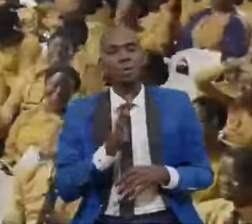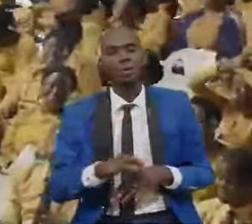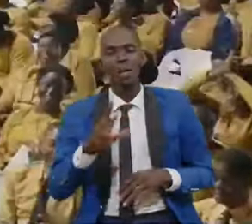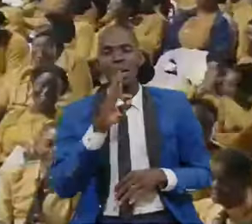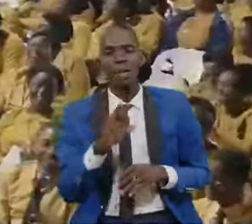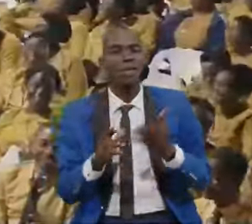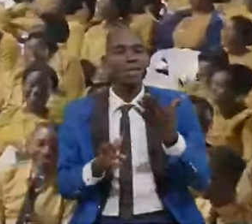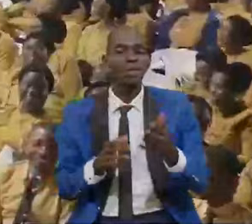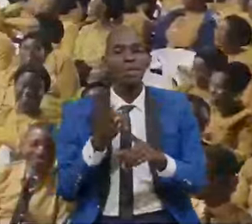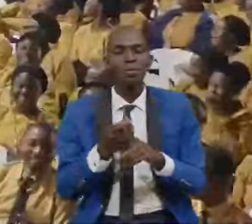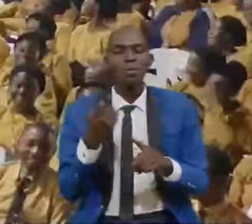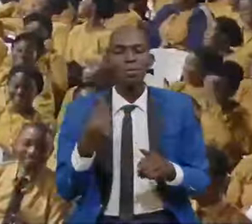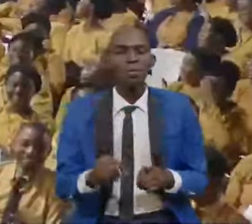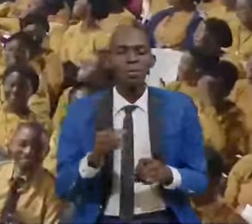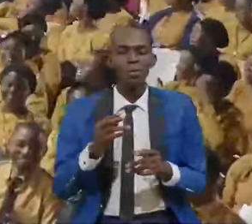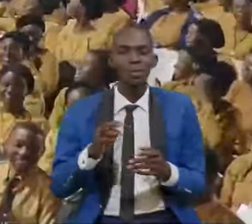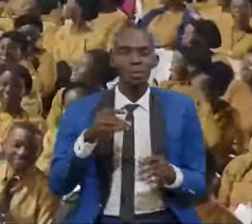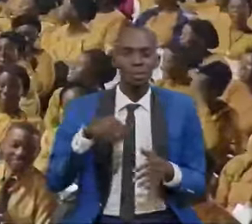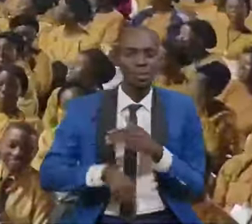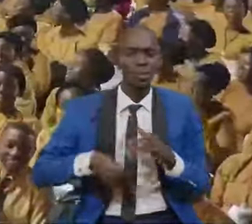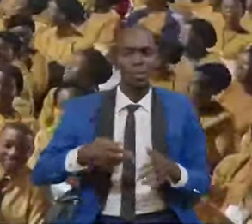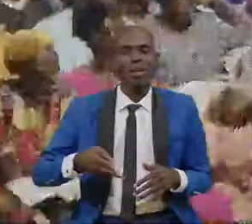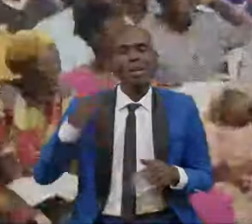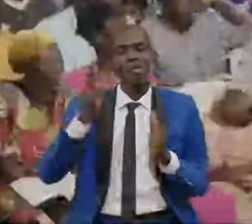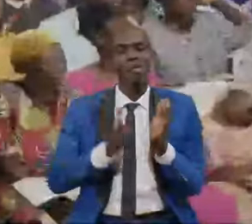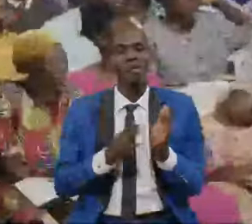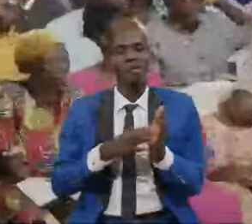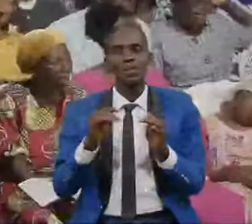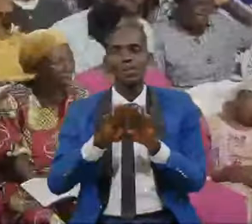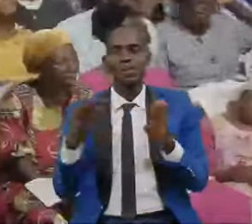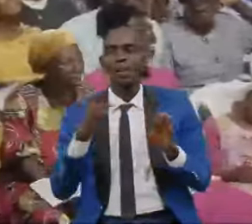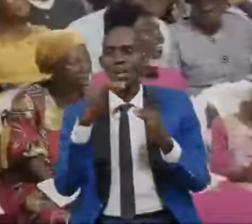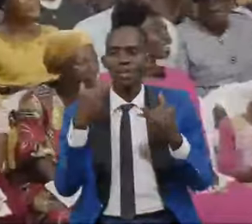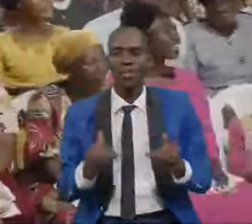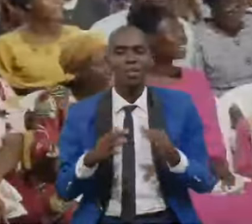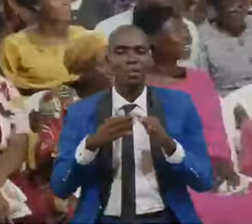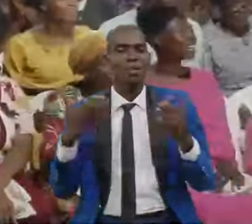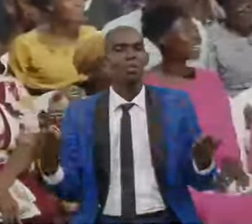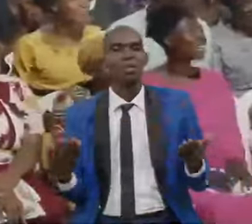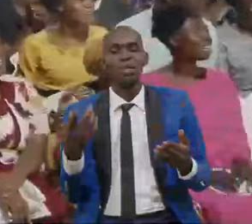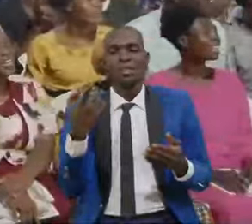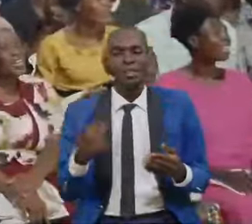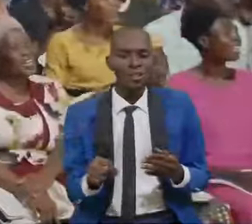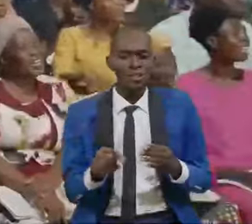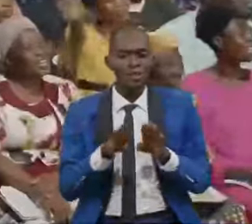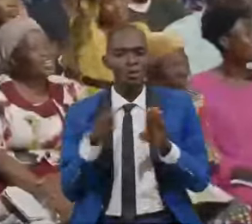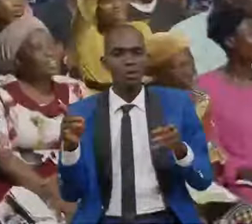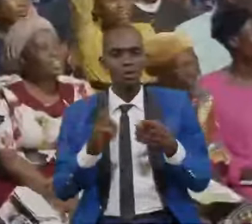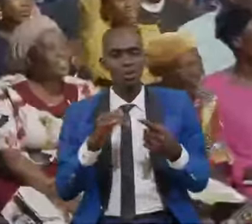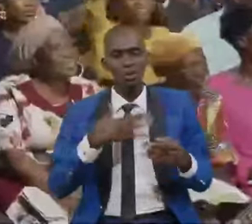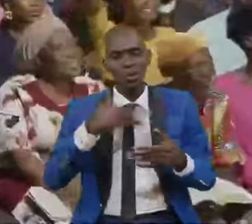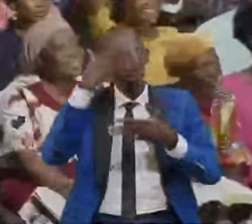trouvent. De l'école, les portes sont ouvertes maintenant. Les portes devant moi et